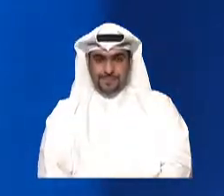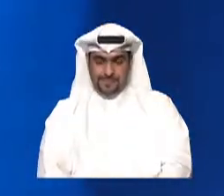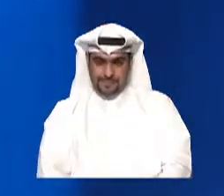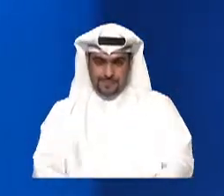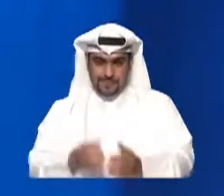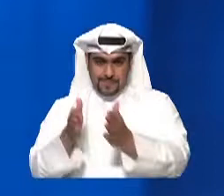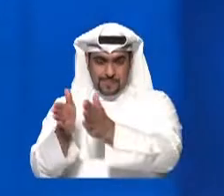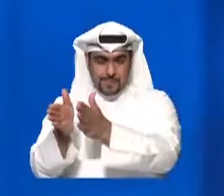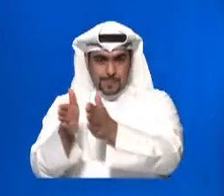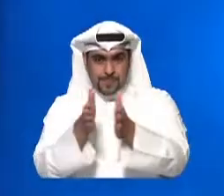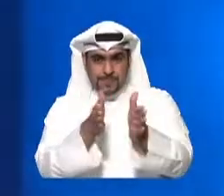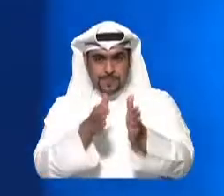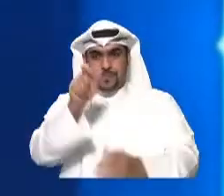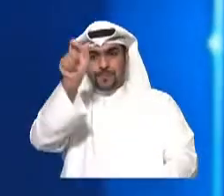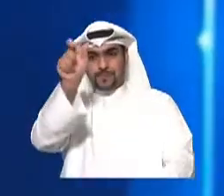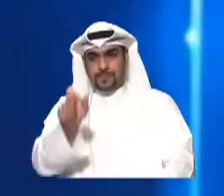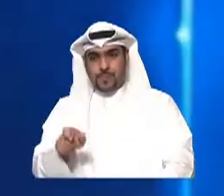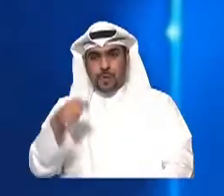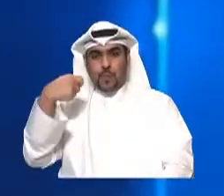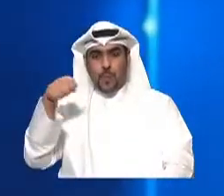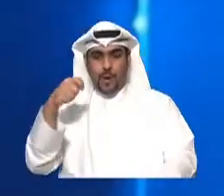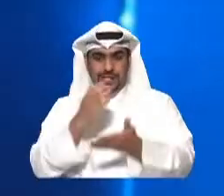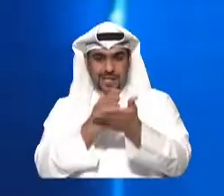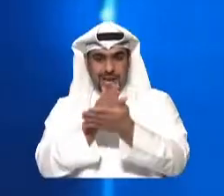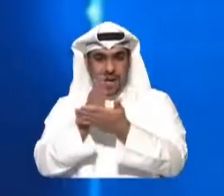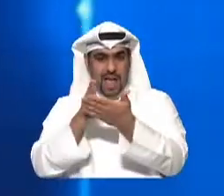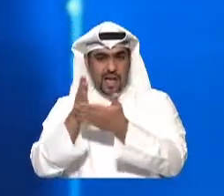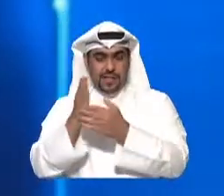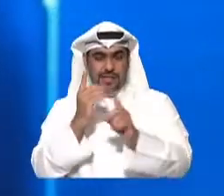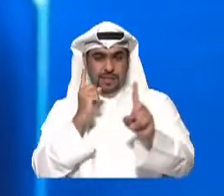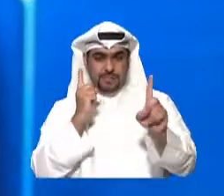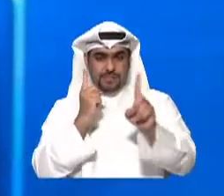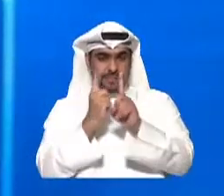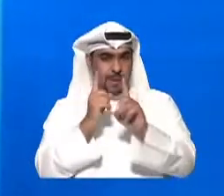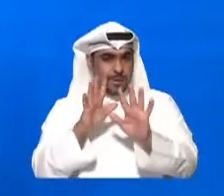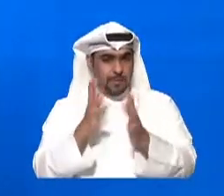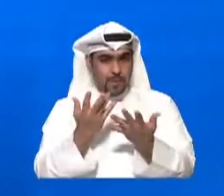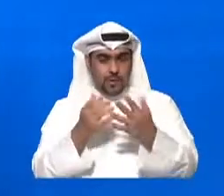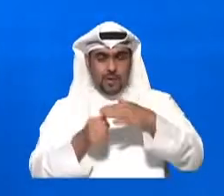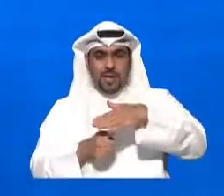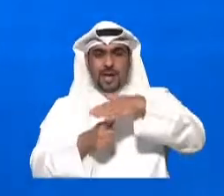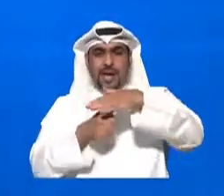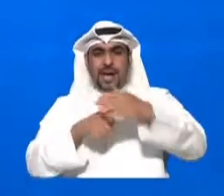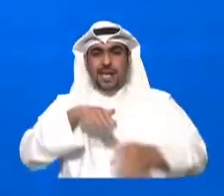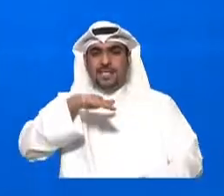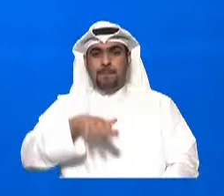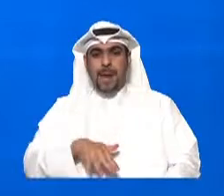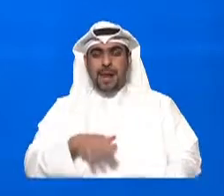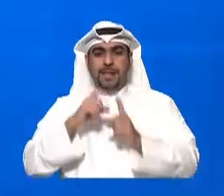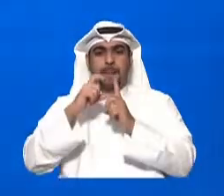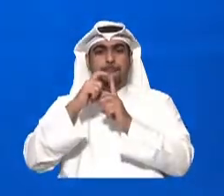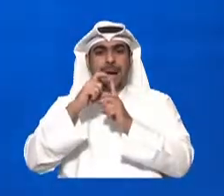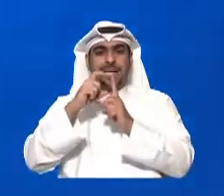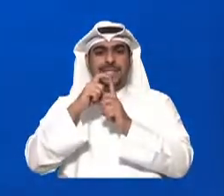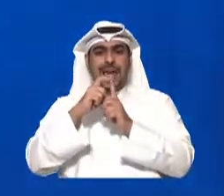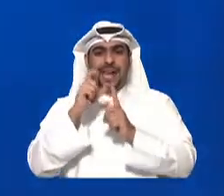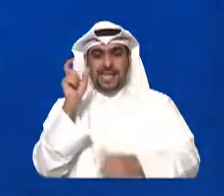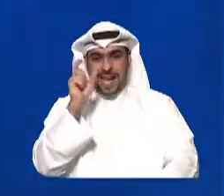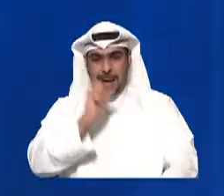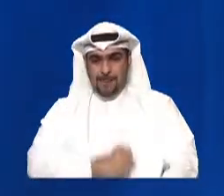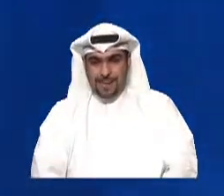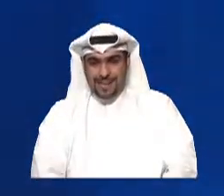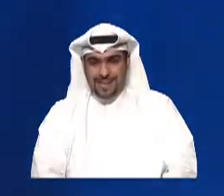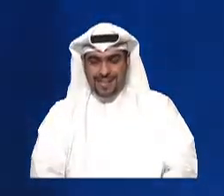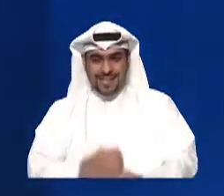والتقى وزير الخارجية مع رئيس جمهورية أفغانستان الإسلامية الصديقة أشرف غني وذلك على هامش أعمال المؤتمر